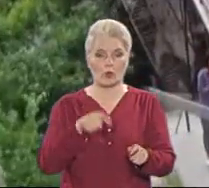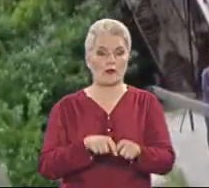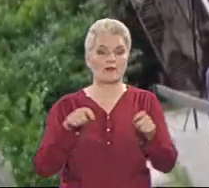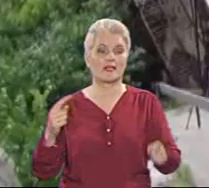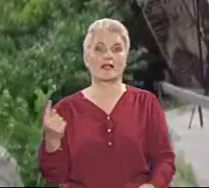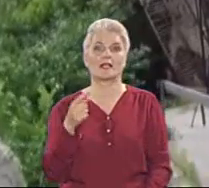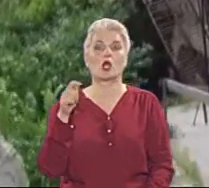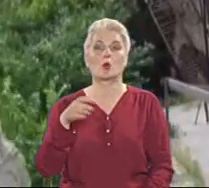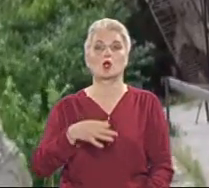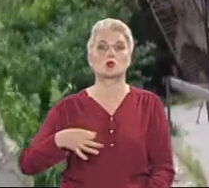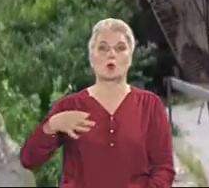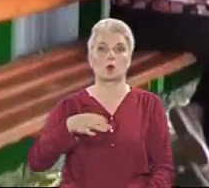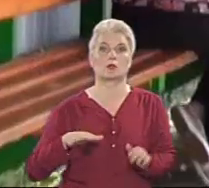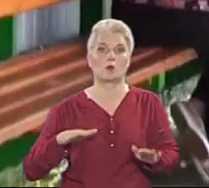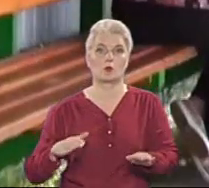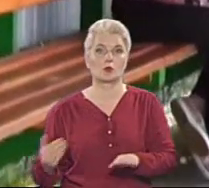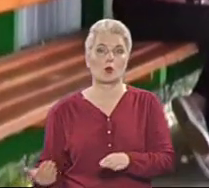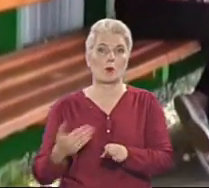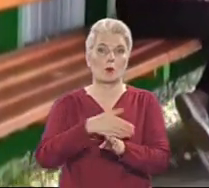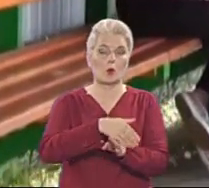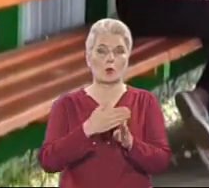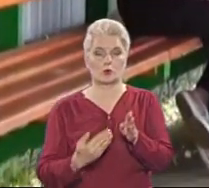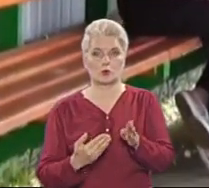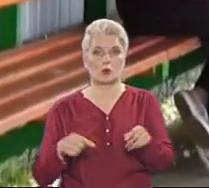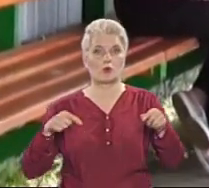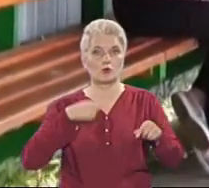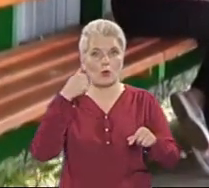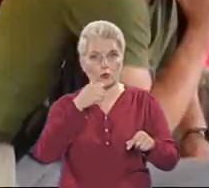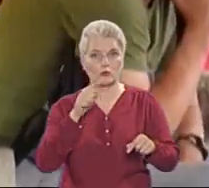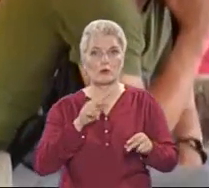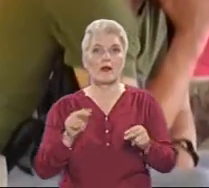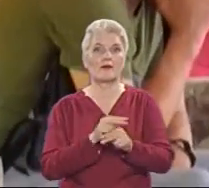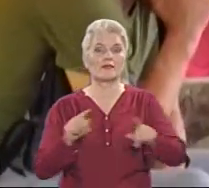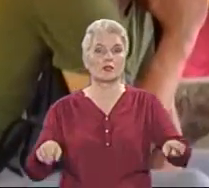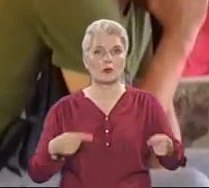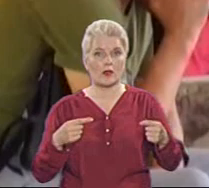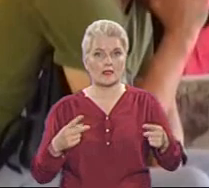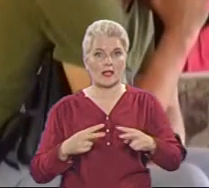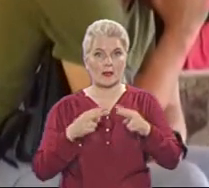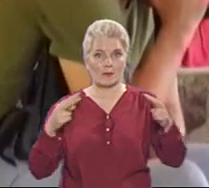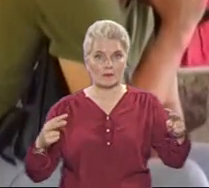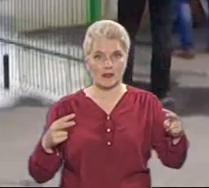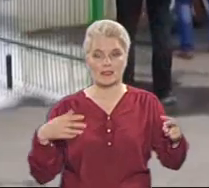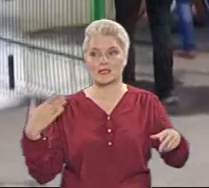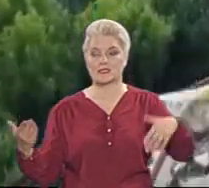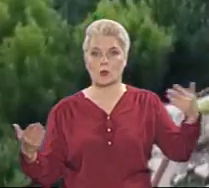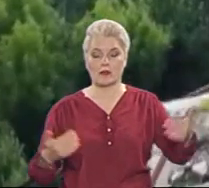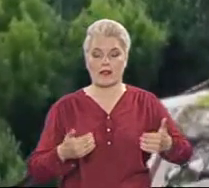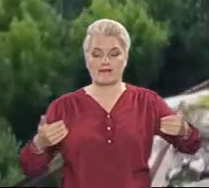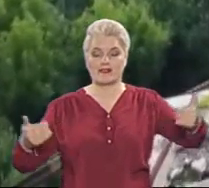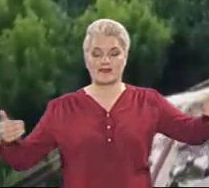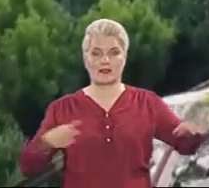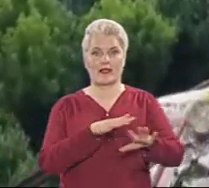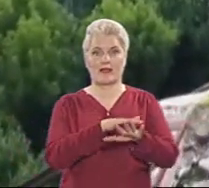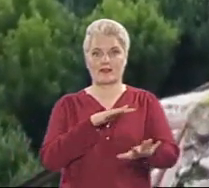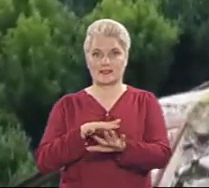єдиний в Луганській області пункт пропуску. Цьогоріч у червні, зокрема, і щоб відремонтувати міст сторон, відвели війська від лінії розмежування.